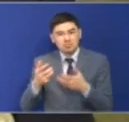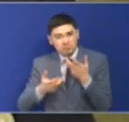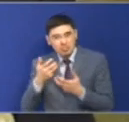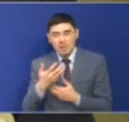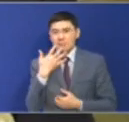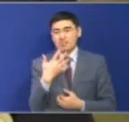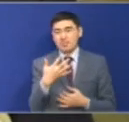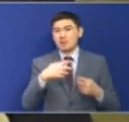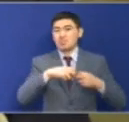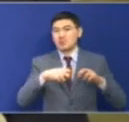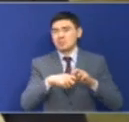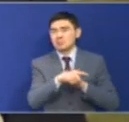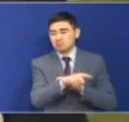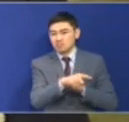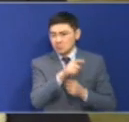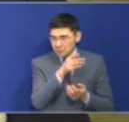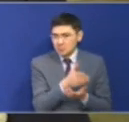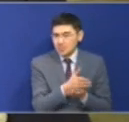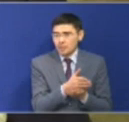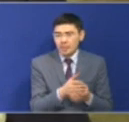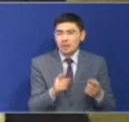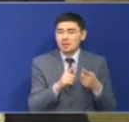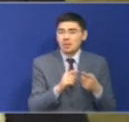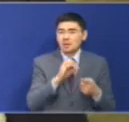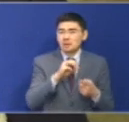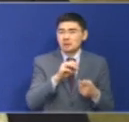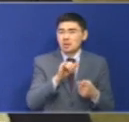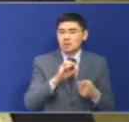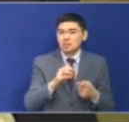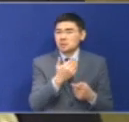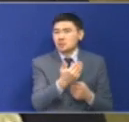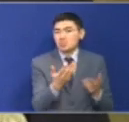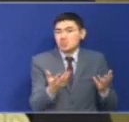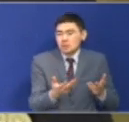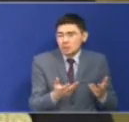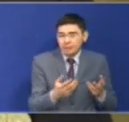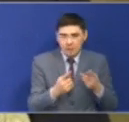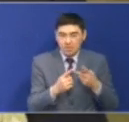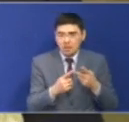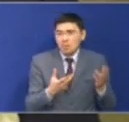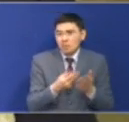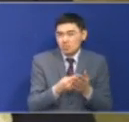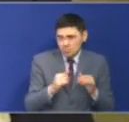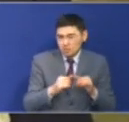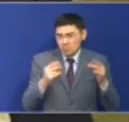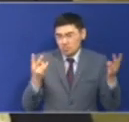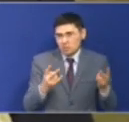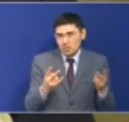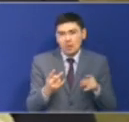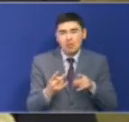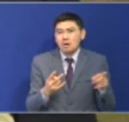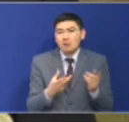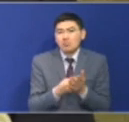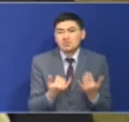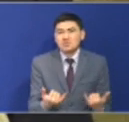Это определение статуса воинов-афганцев, а также увеличение спецгоспособия. На сегодняшний день спецгоспособие у нас всего